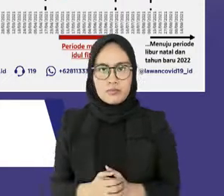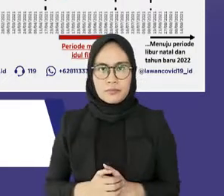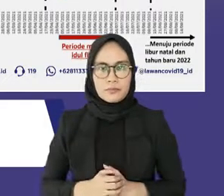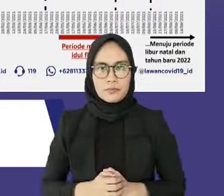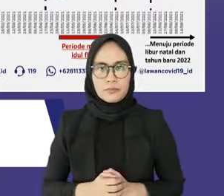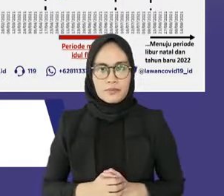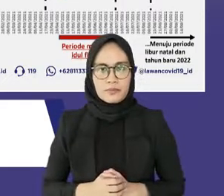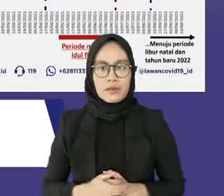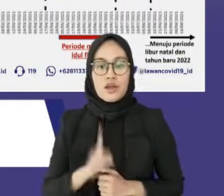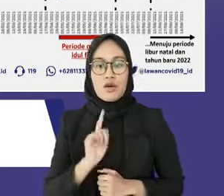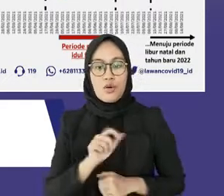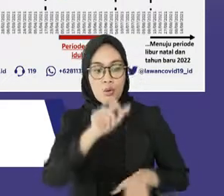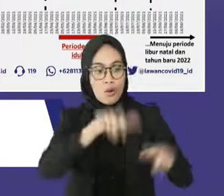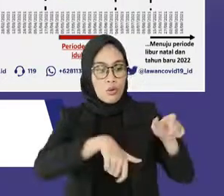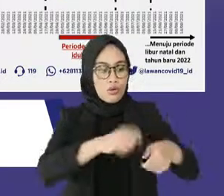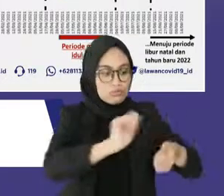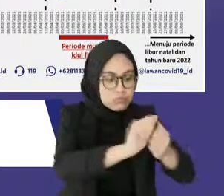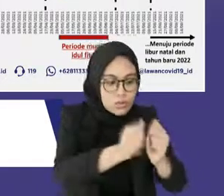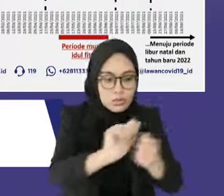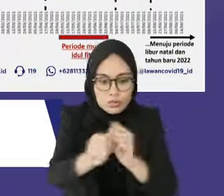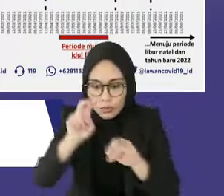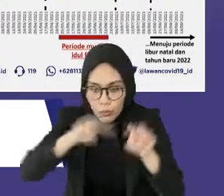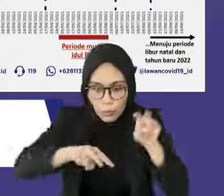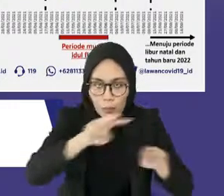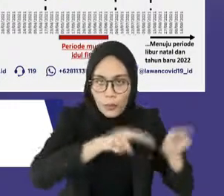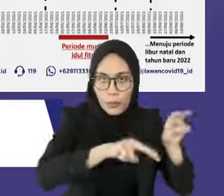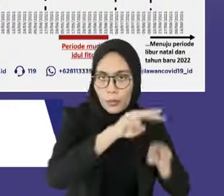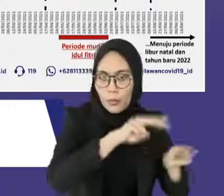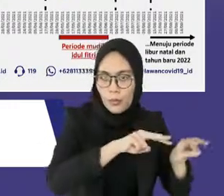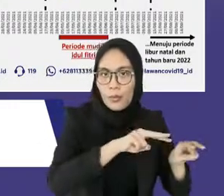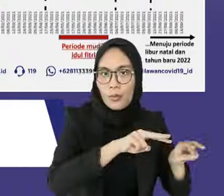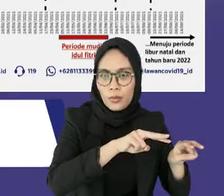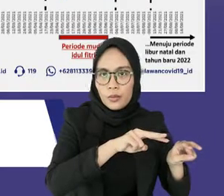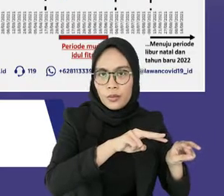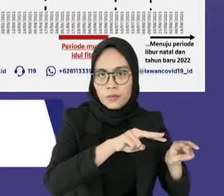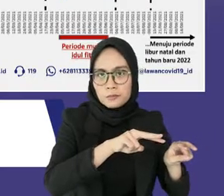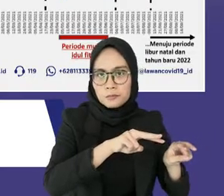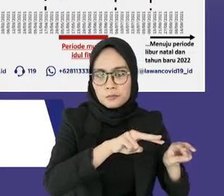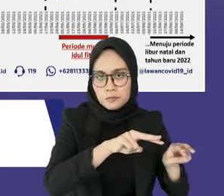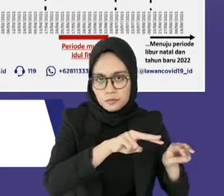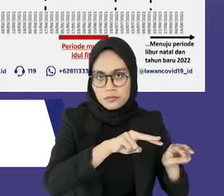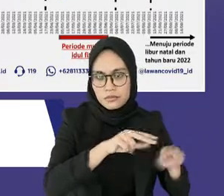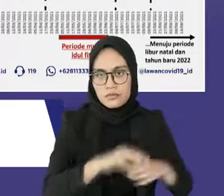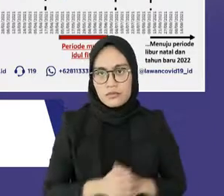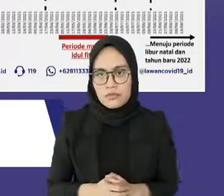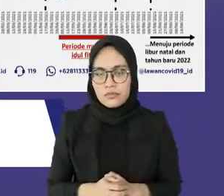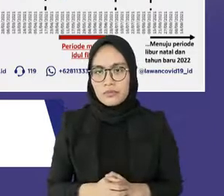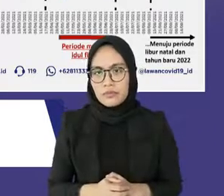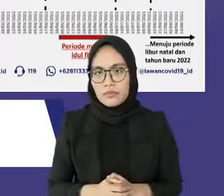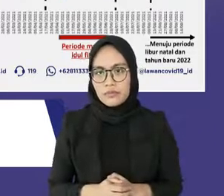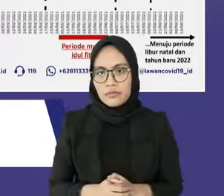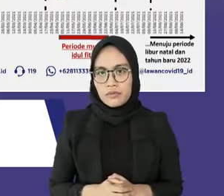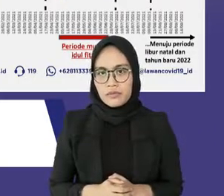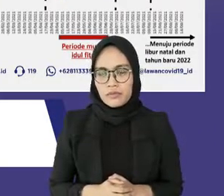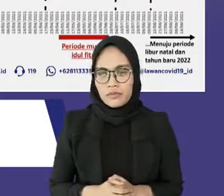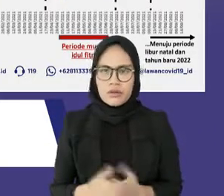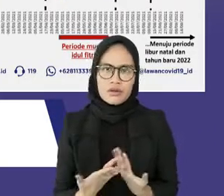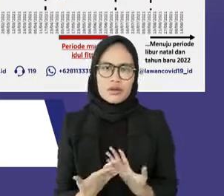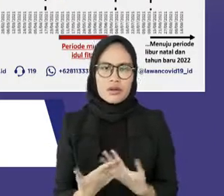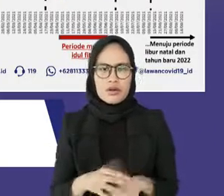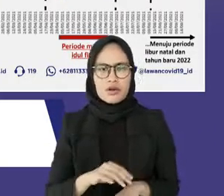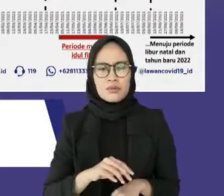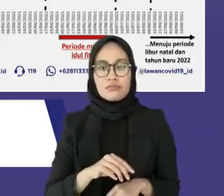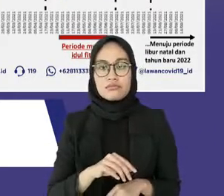banyaknya orang yang diperiksa tersebut kabar baiknya adalah orang yang positif atau positif it iritnya hanya